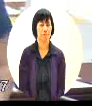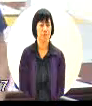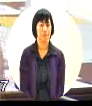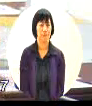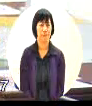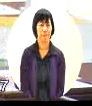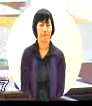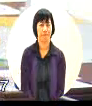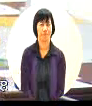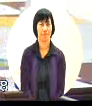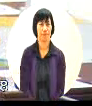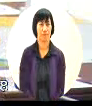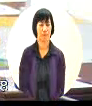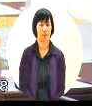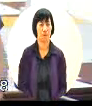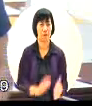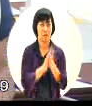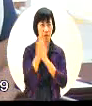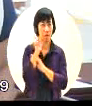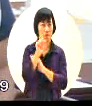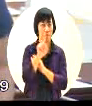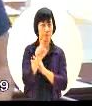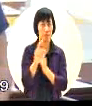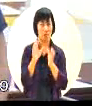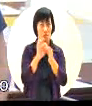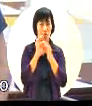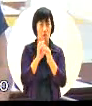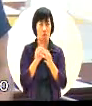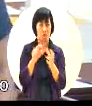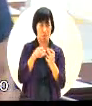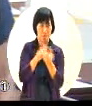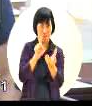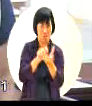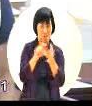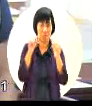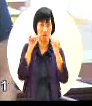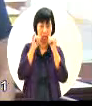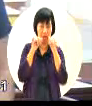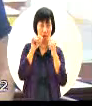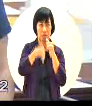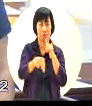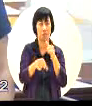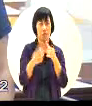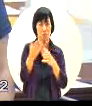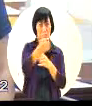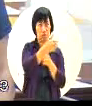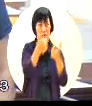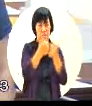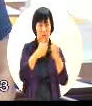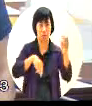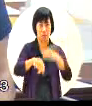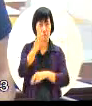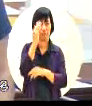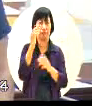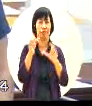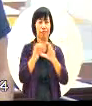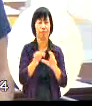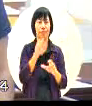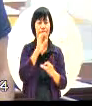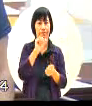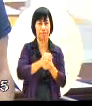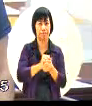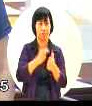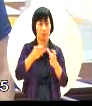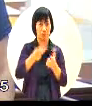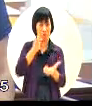咱。学阿廖遐吼，啊，咱的议会的行政区吼，啊，已经，咱的迄个办公大楼已经阿